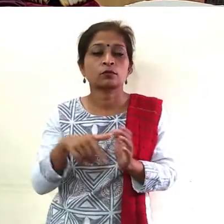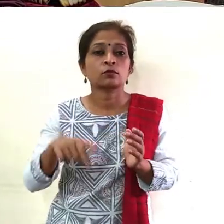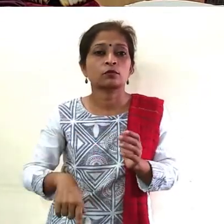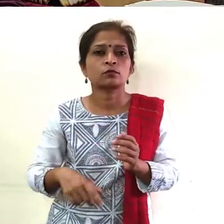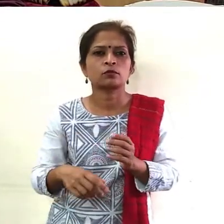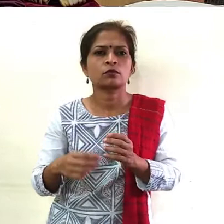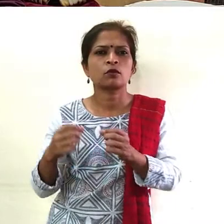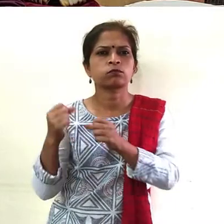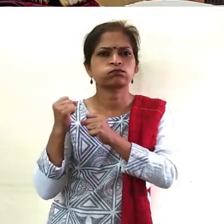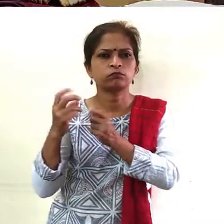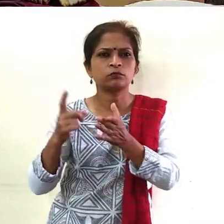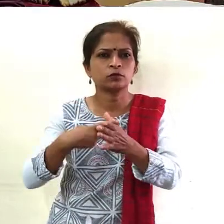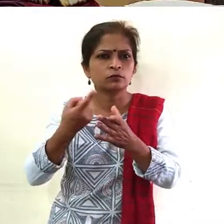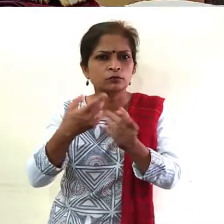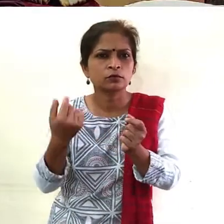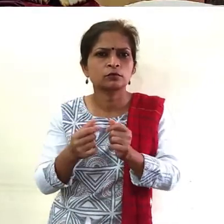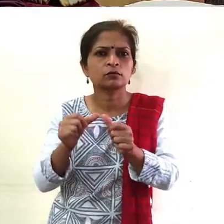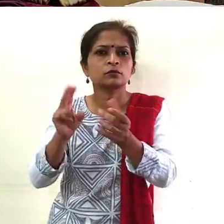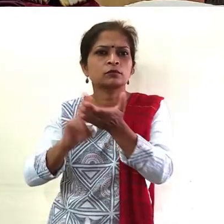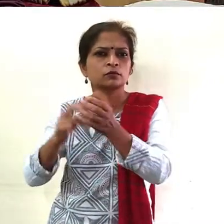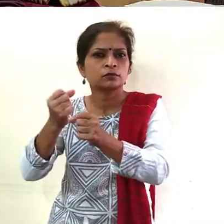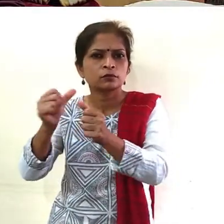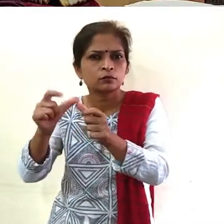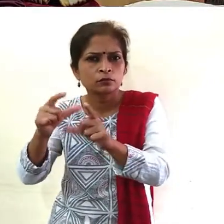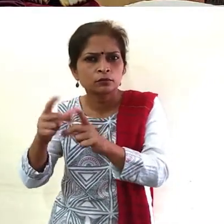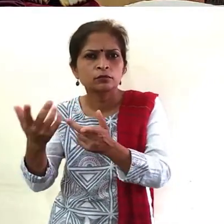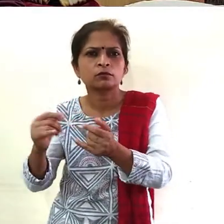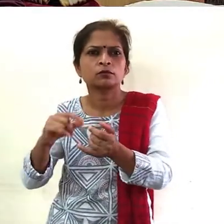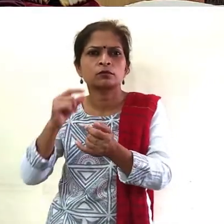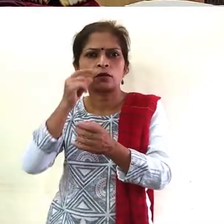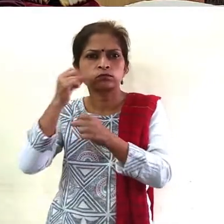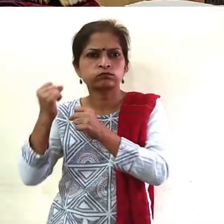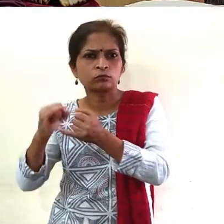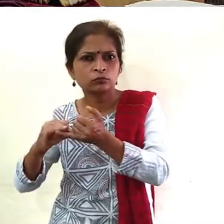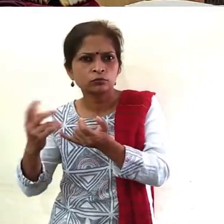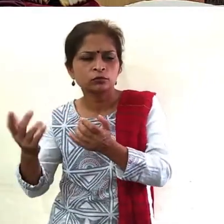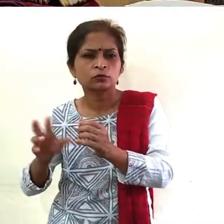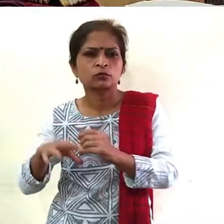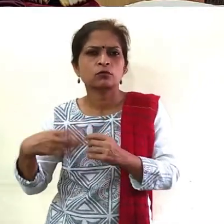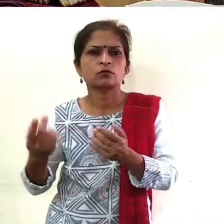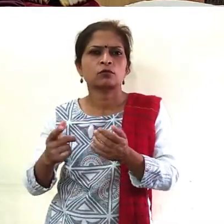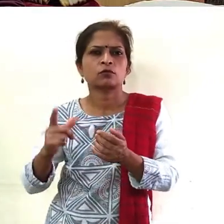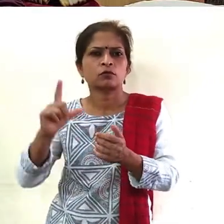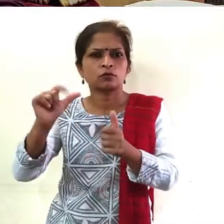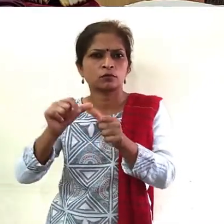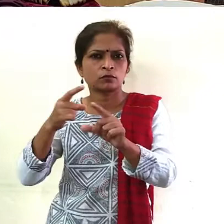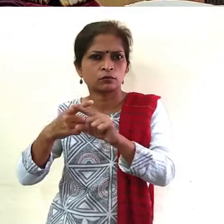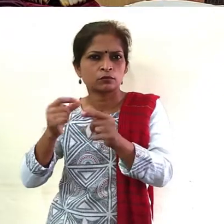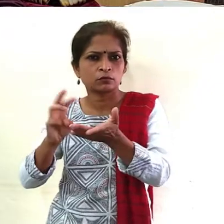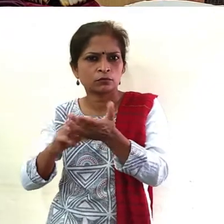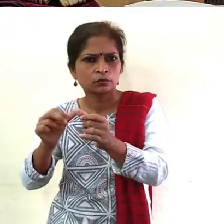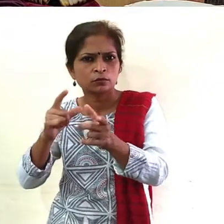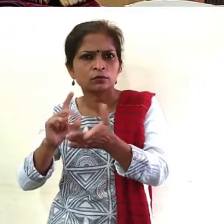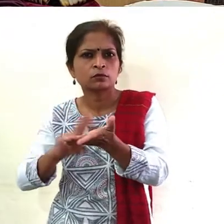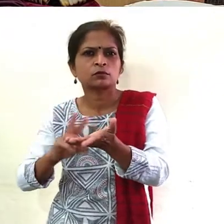तो जाम्बवंत, अंगद, सुग्रीव, हनुमान, लक्ष्मण, इन्होंने बोला कि हम संभालते हैं